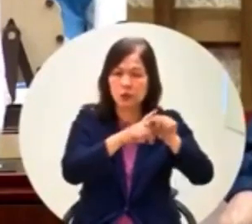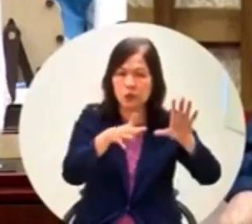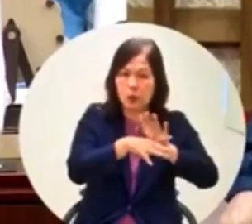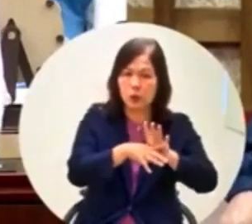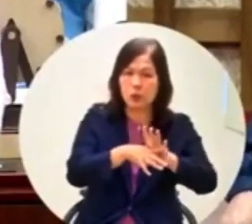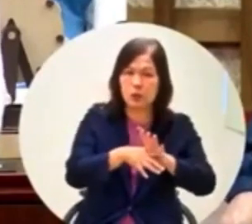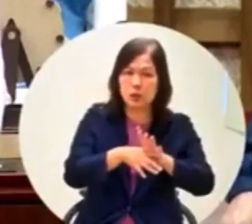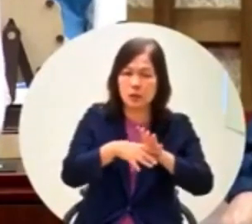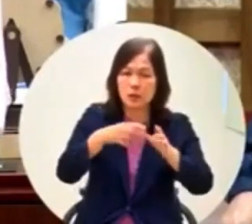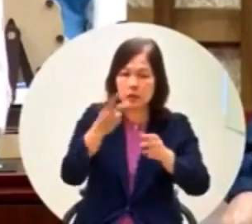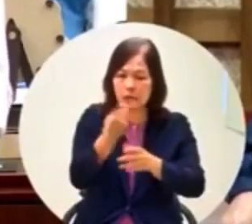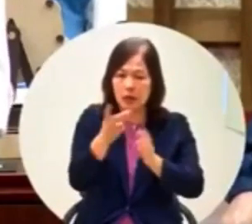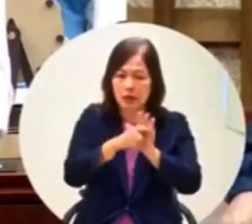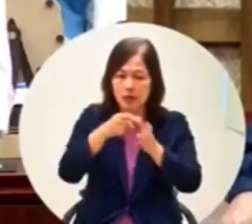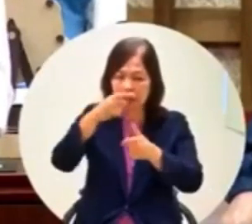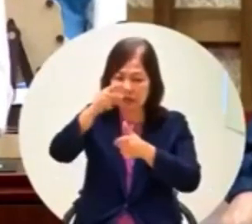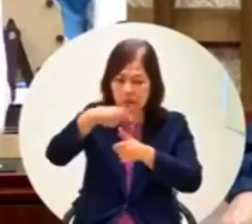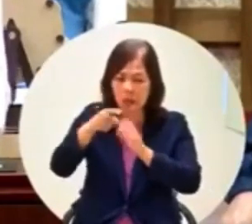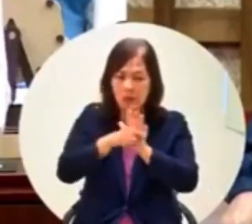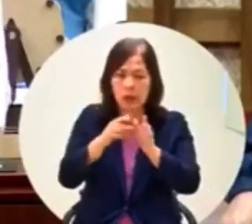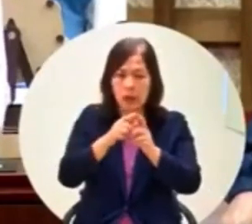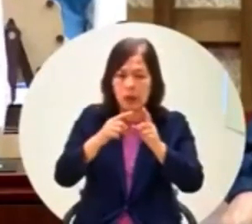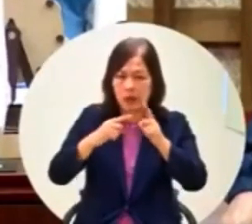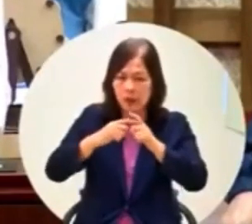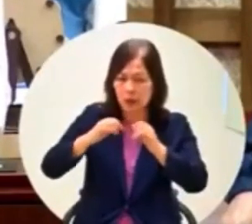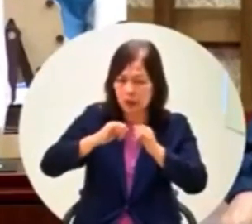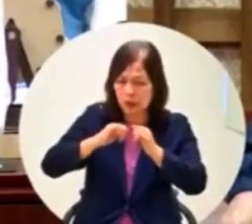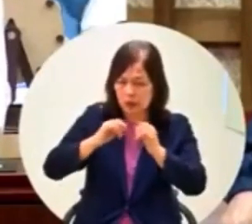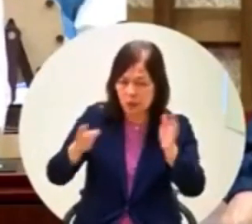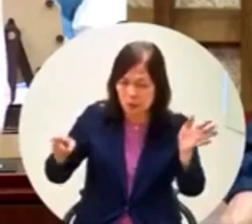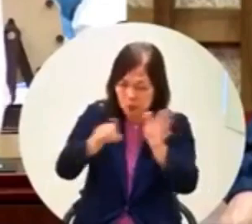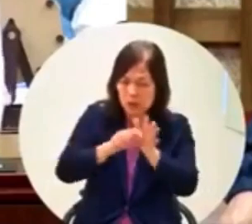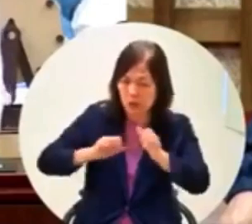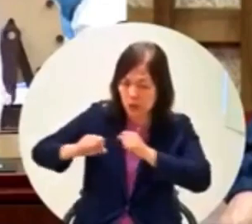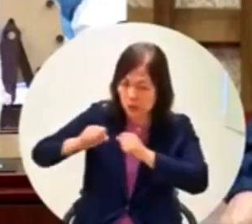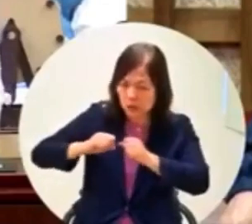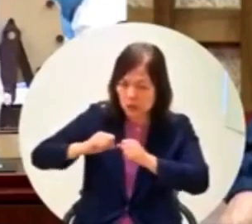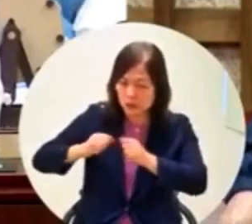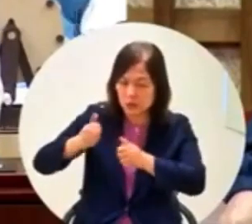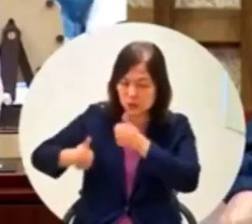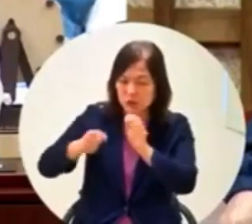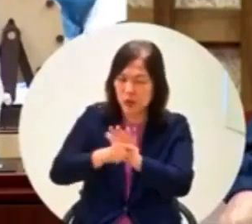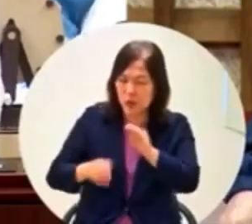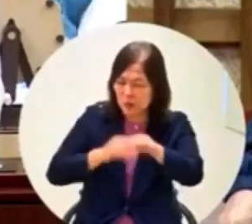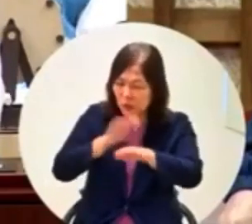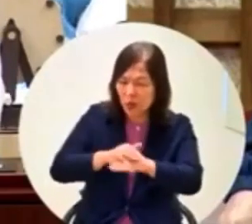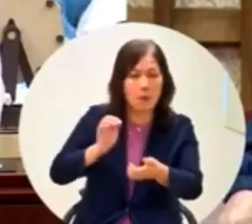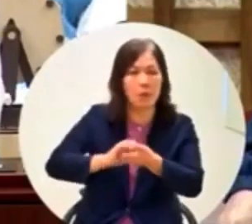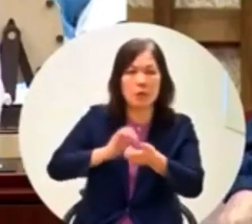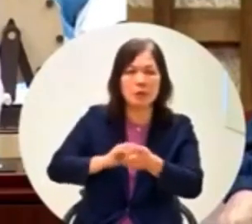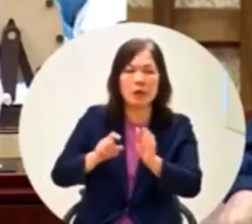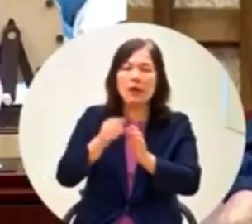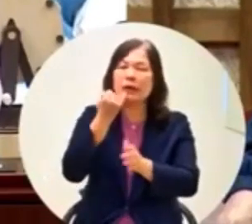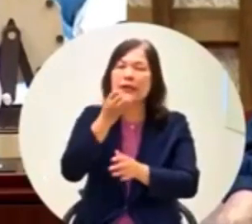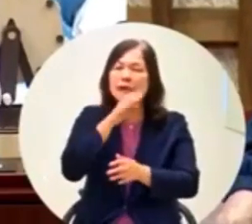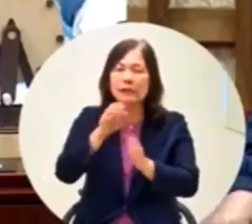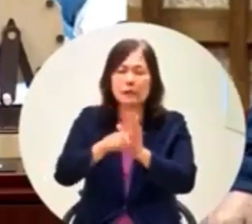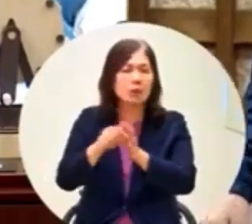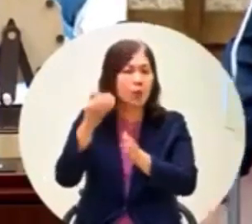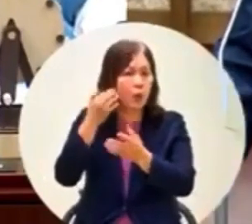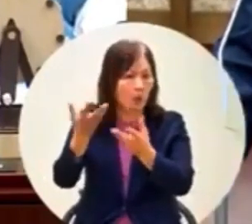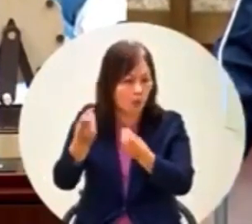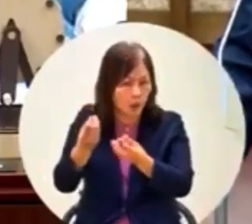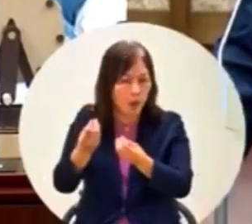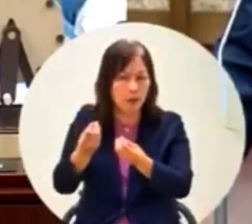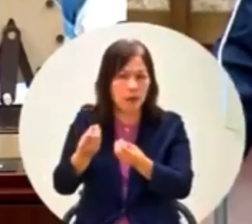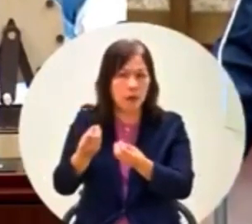在人生的竞赛上不一定会成功，但是如果不接受中英文双语教育，完全